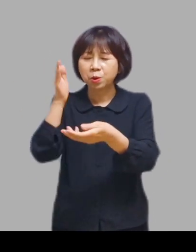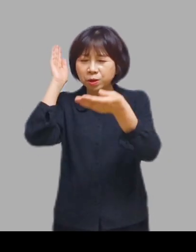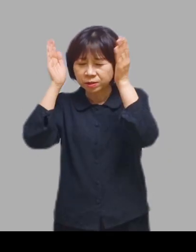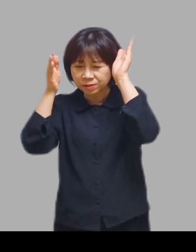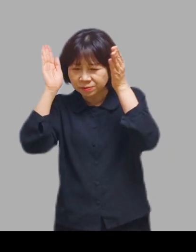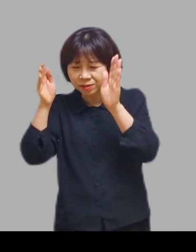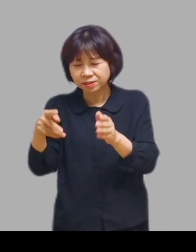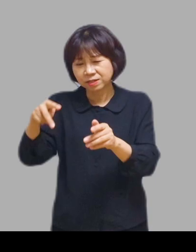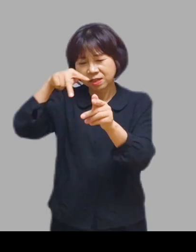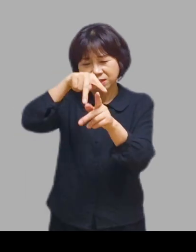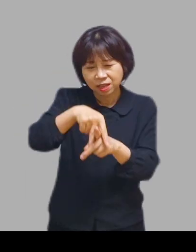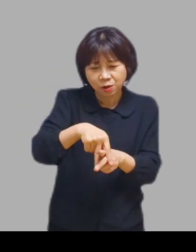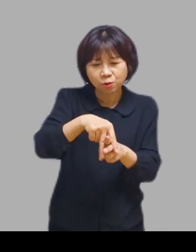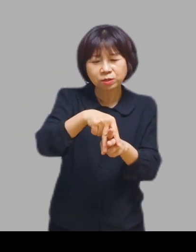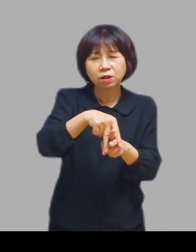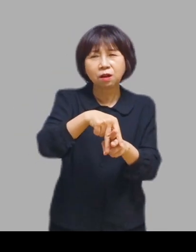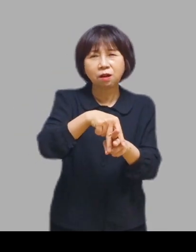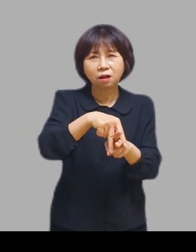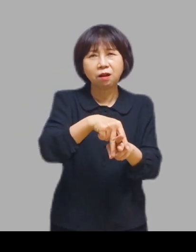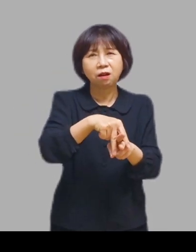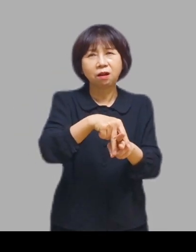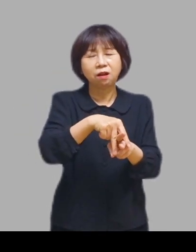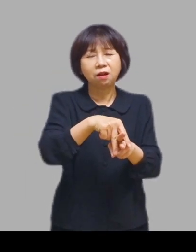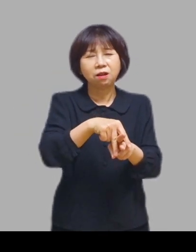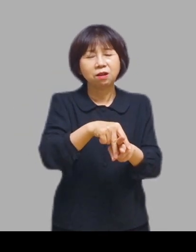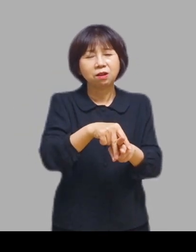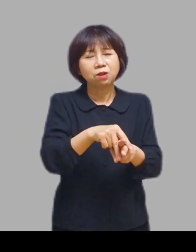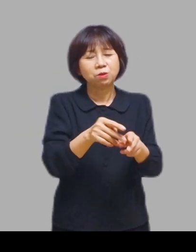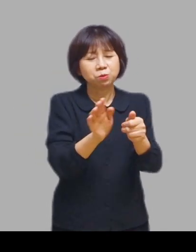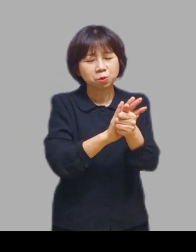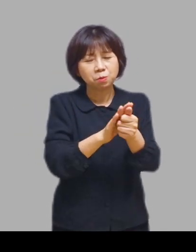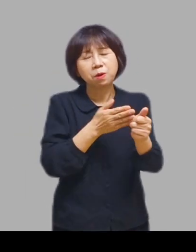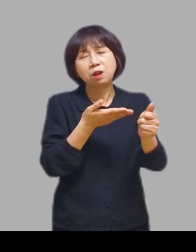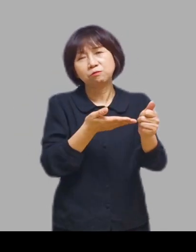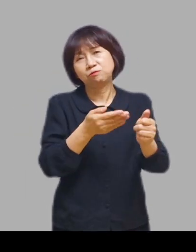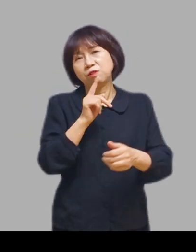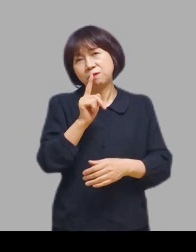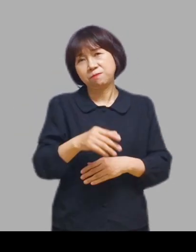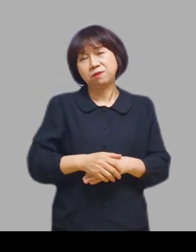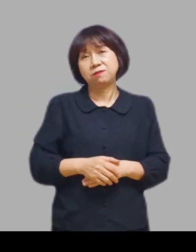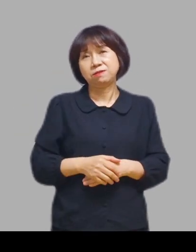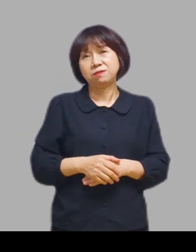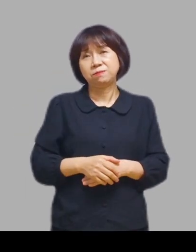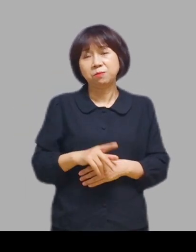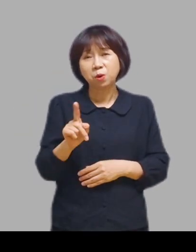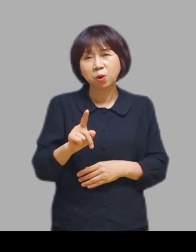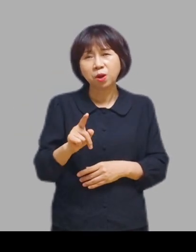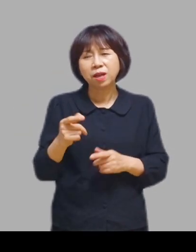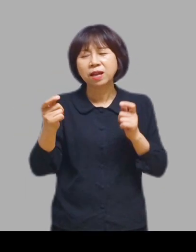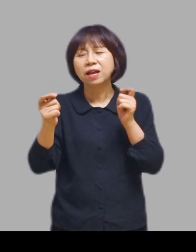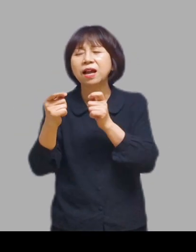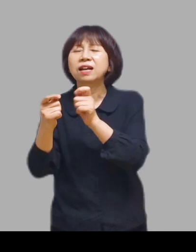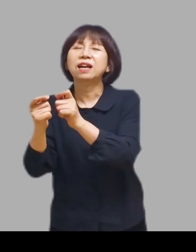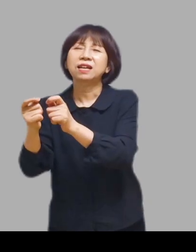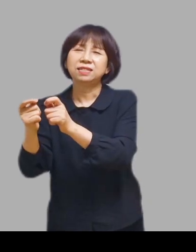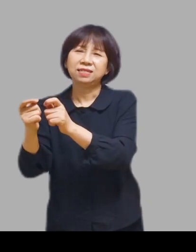데리고 가서 돌봐주니라. 아멘. 여기서 주목할 말이 가까이 가서.